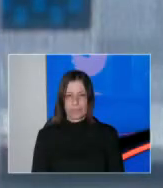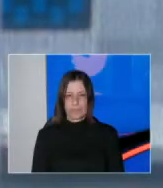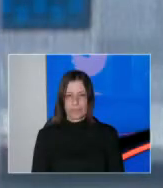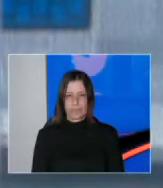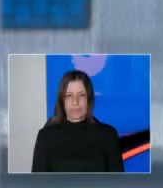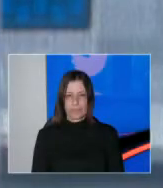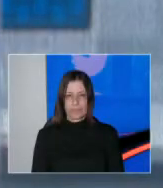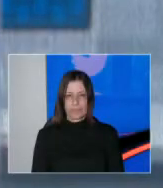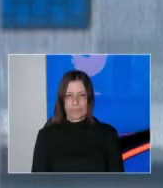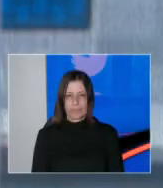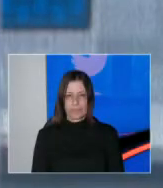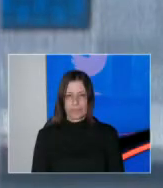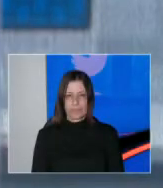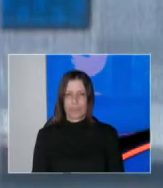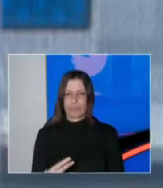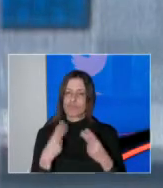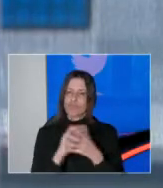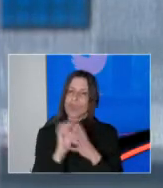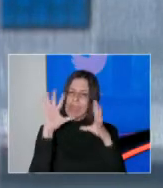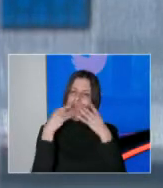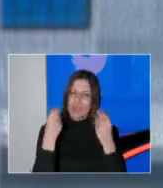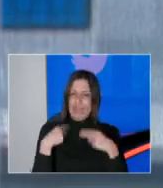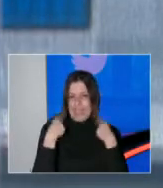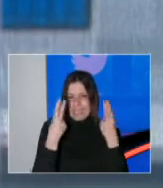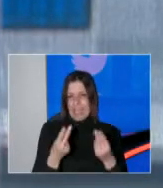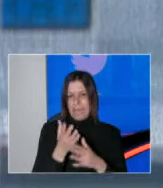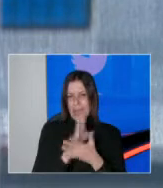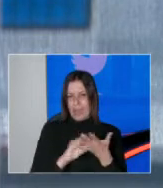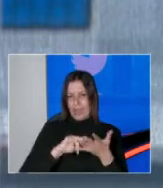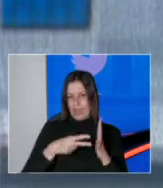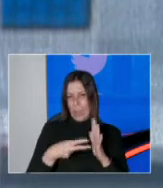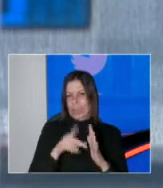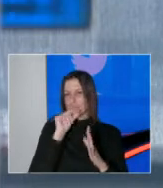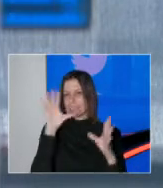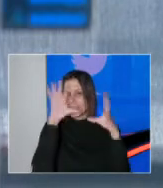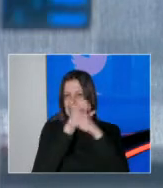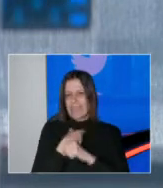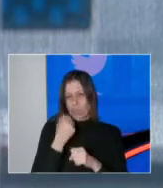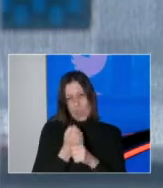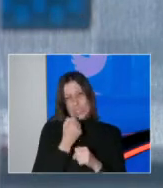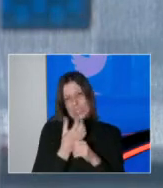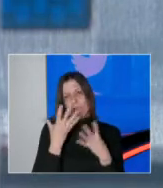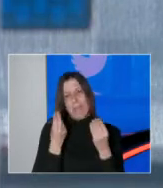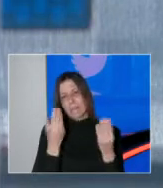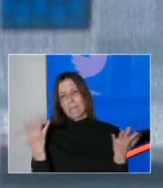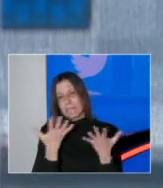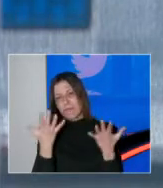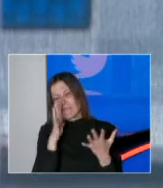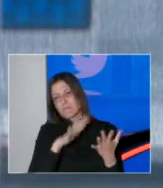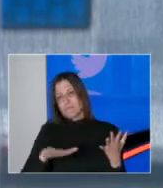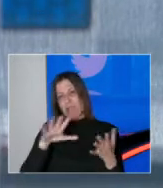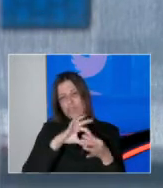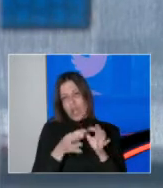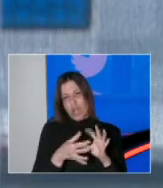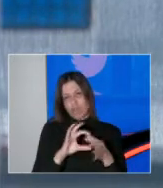שוב שלום לכם, ערב טוב, חזרתם אלינו, תודה. בחלק הזה של התוכנית ציוצי ערב, אנחנו עוסקים הרבה בנעשה במרחבי